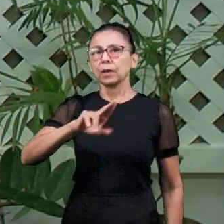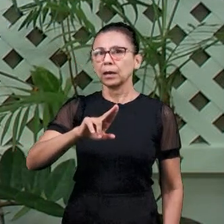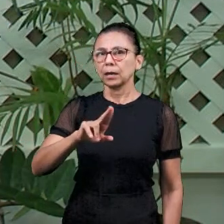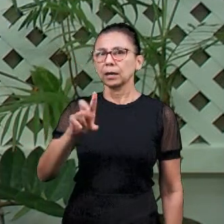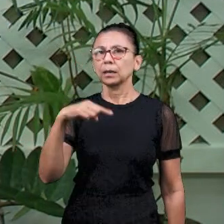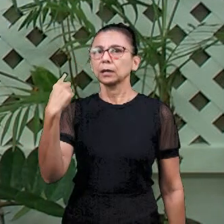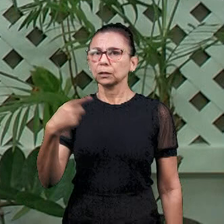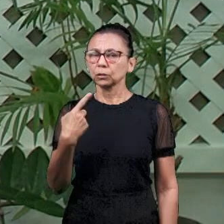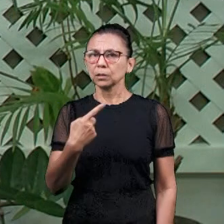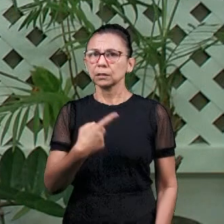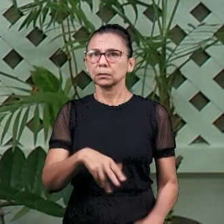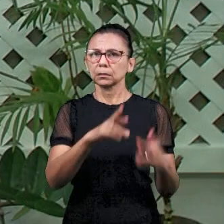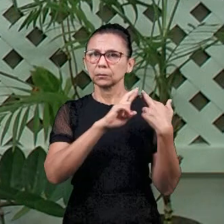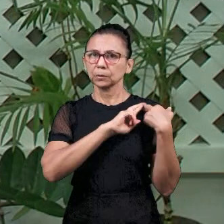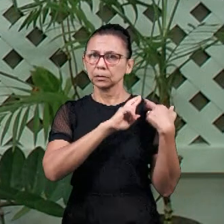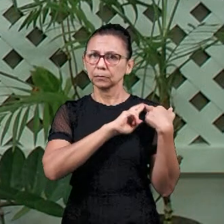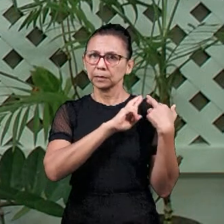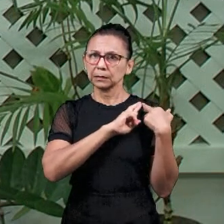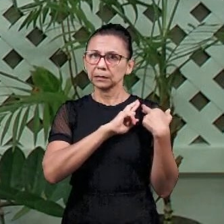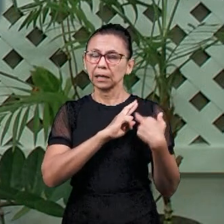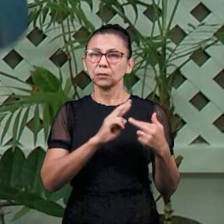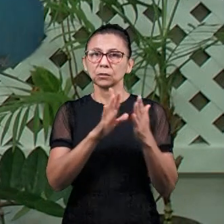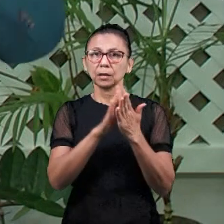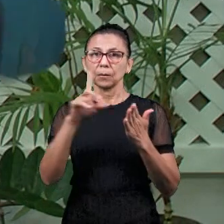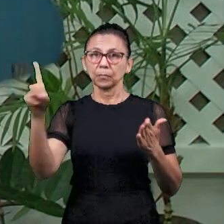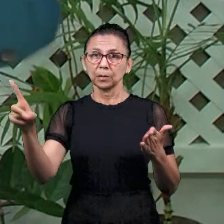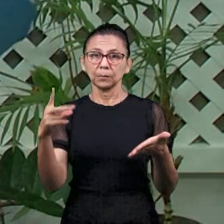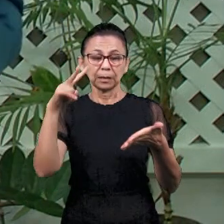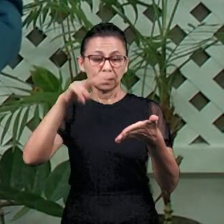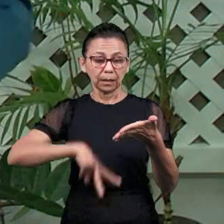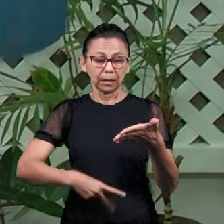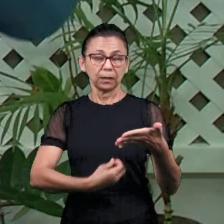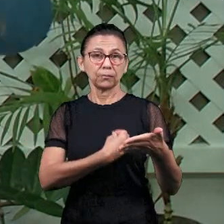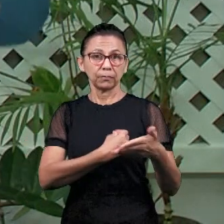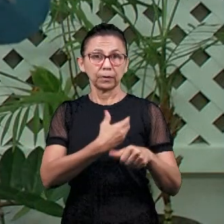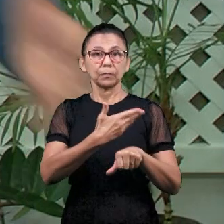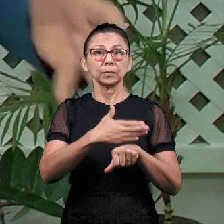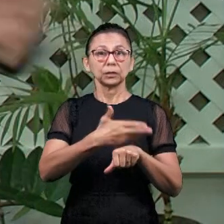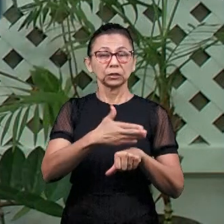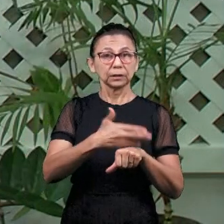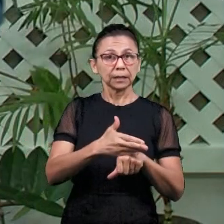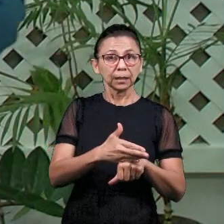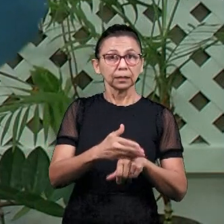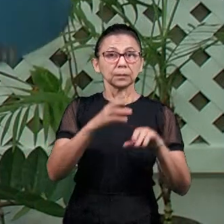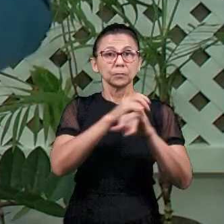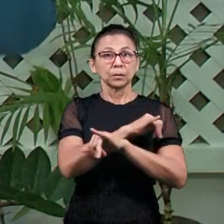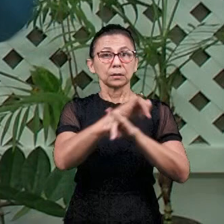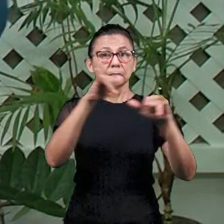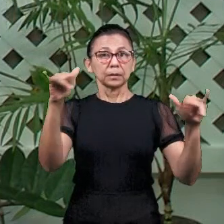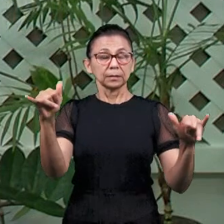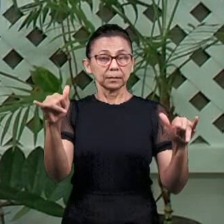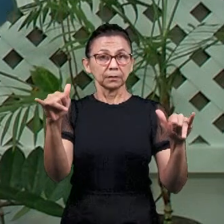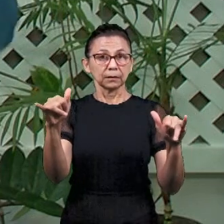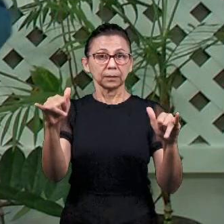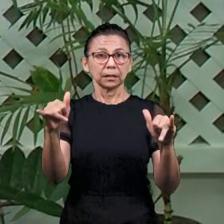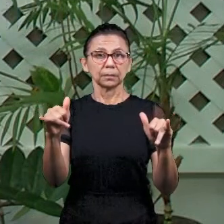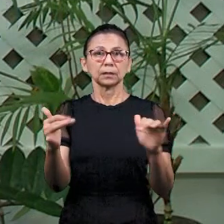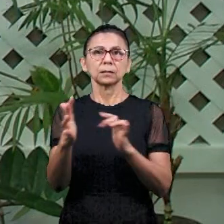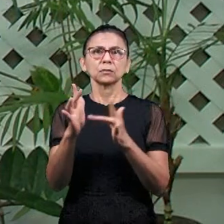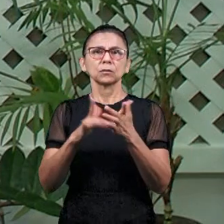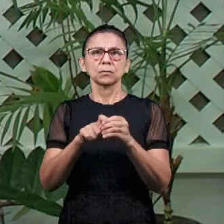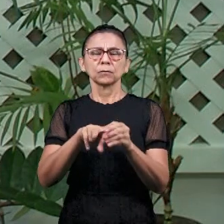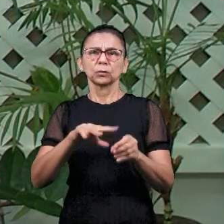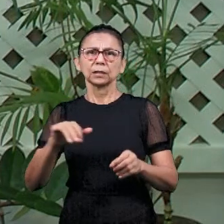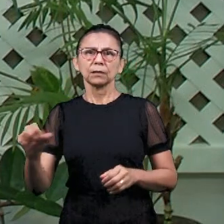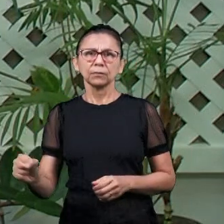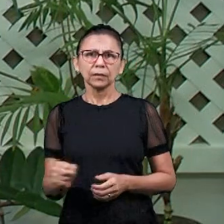vivre et annoncer que Jésus est aux portes. Ce qui est contre ce message, c'est l'anathème. Vous ne pouvez pas être anathème dans